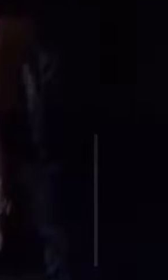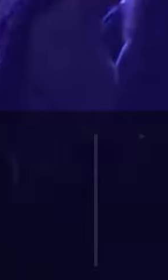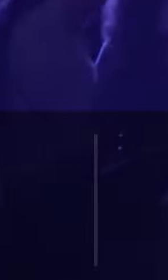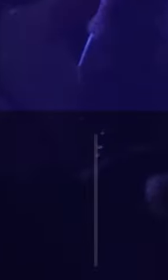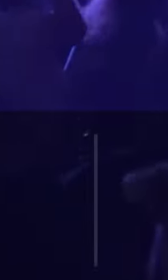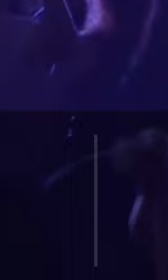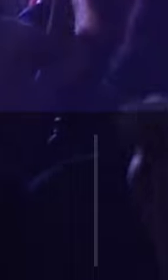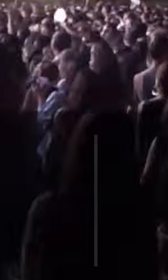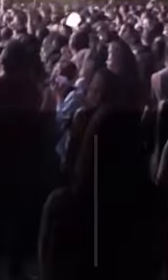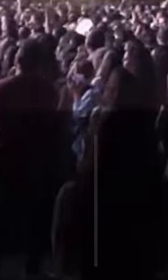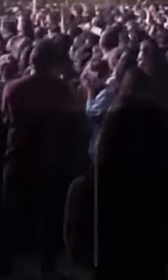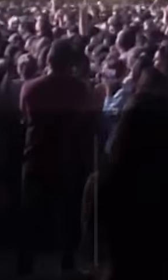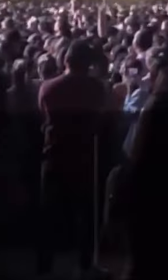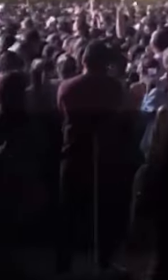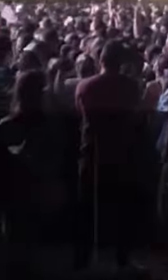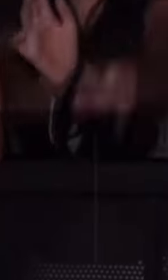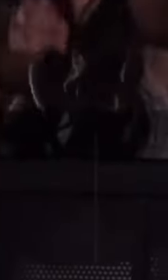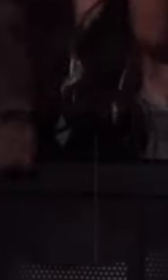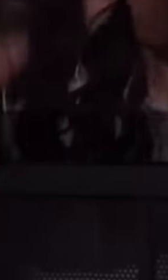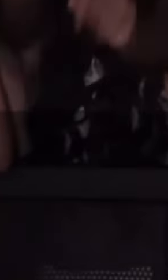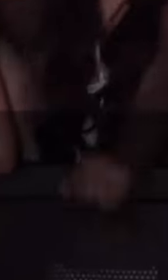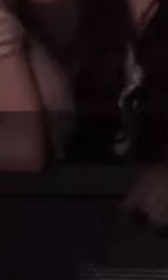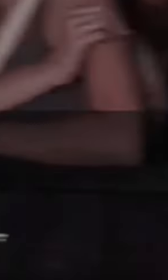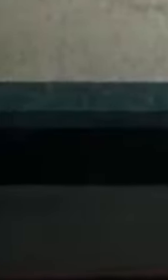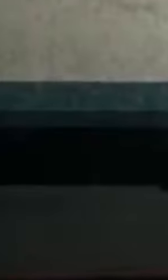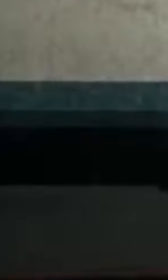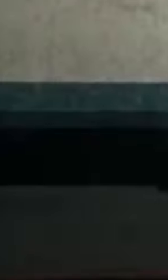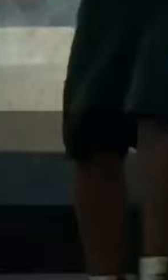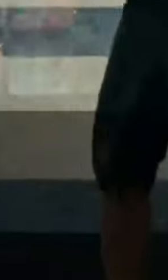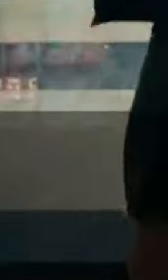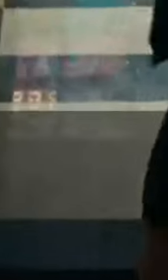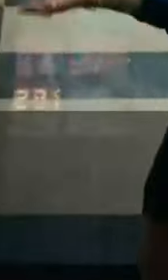וגם עשרות אלפים כבר בפארק, בהופעה הכי גדולה של השנה.